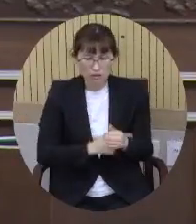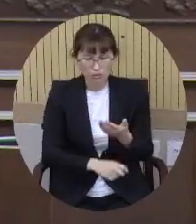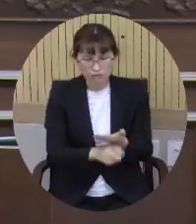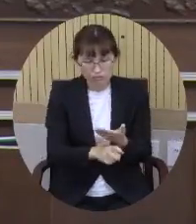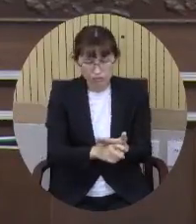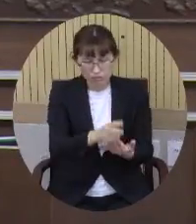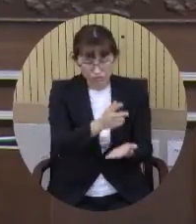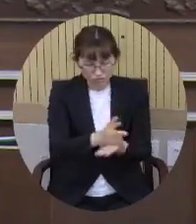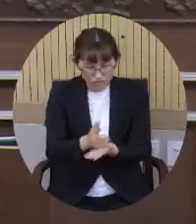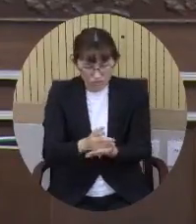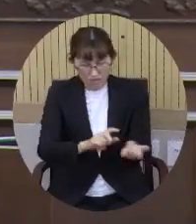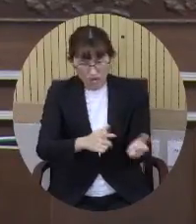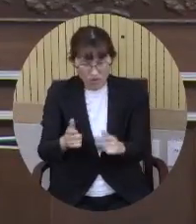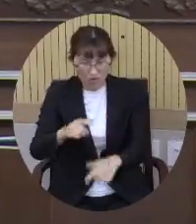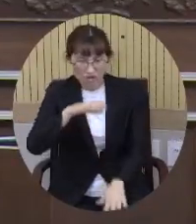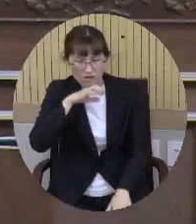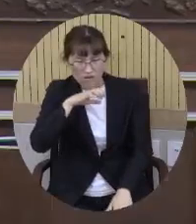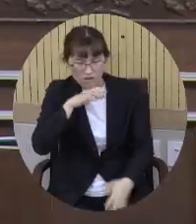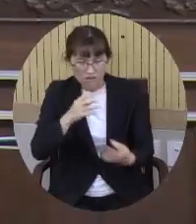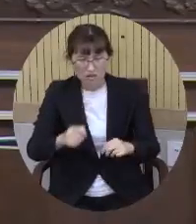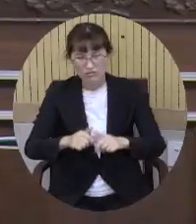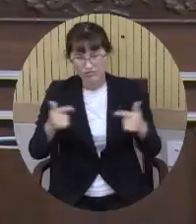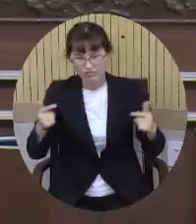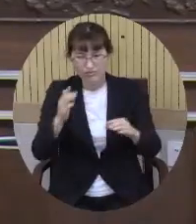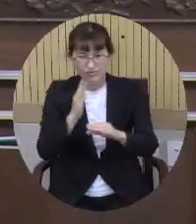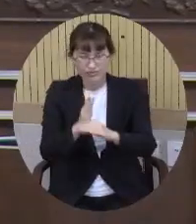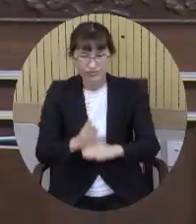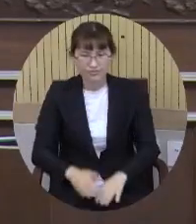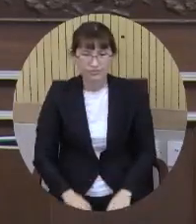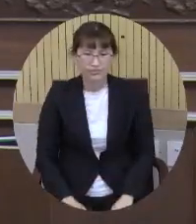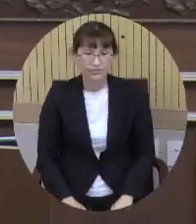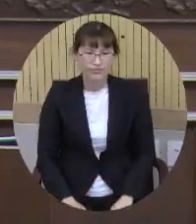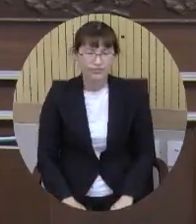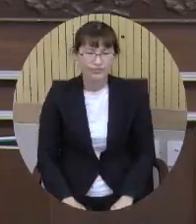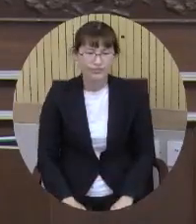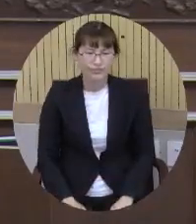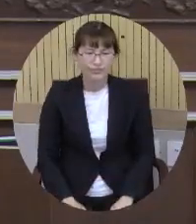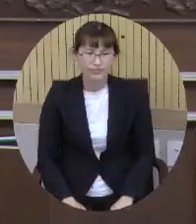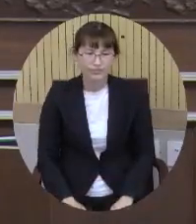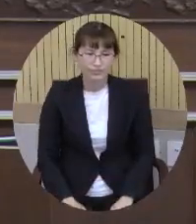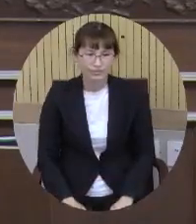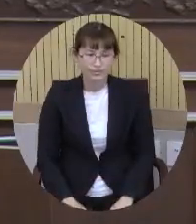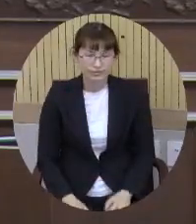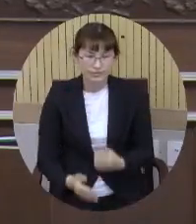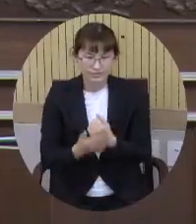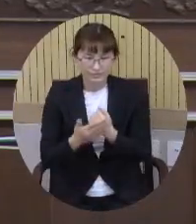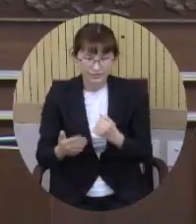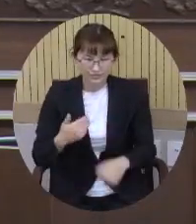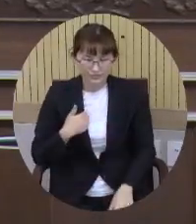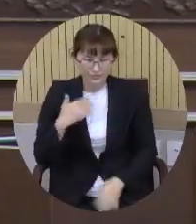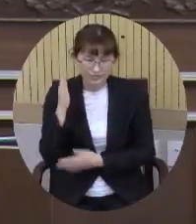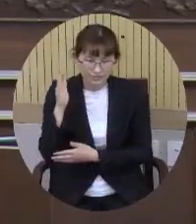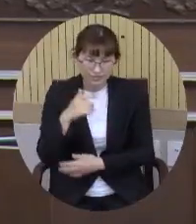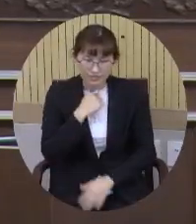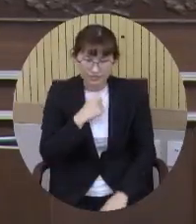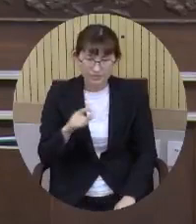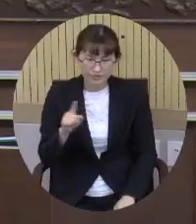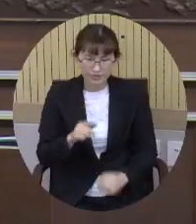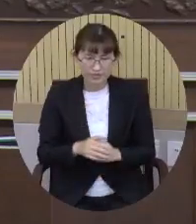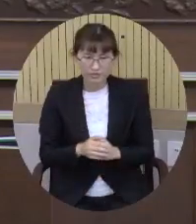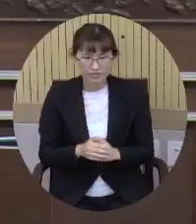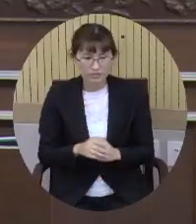인한 각종 민원도 함께 증가하고 있는 실정입니다. 이에 본 의원은 갈곳